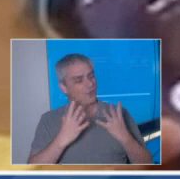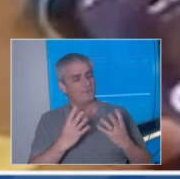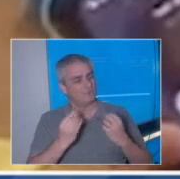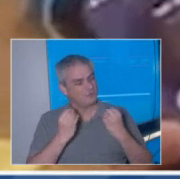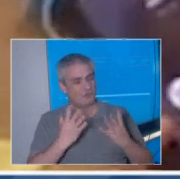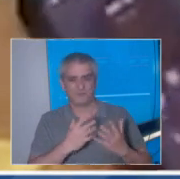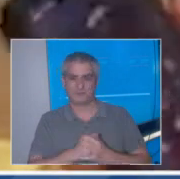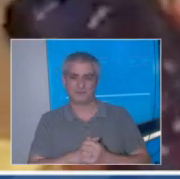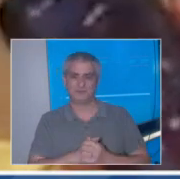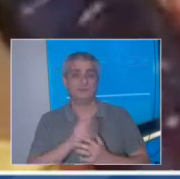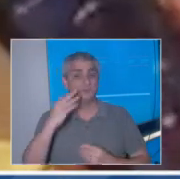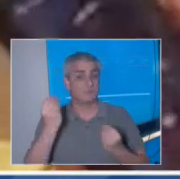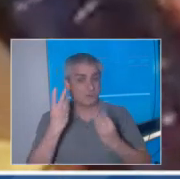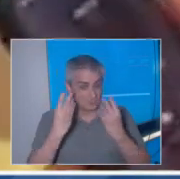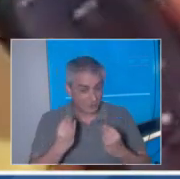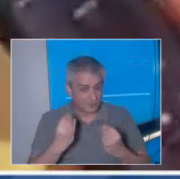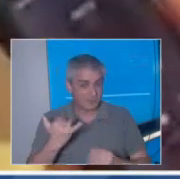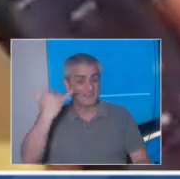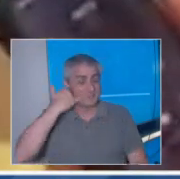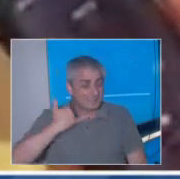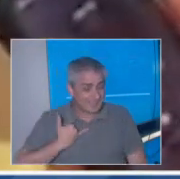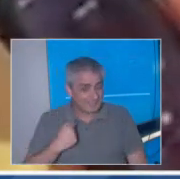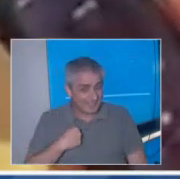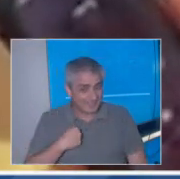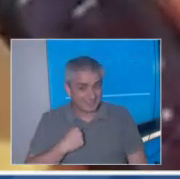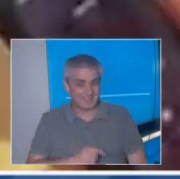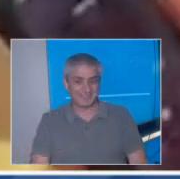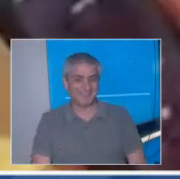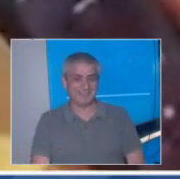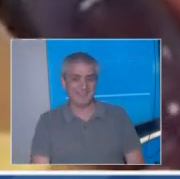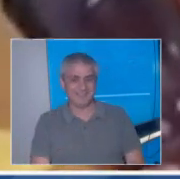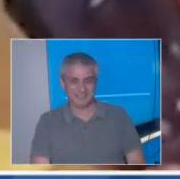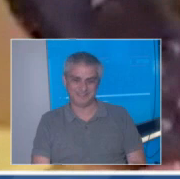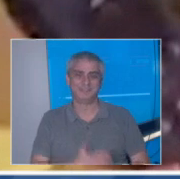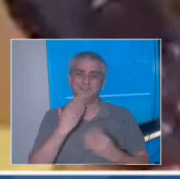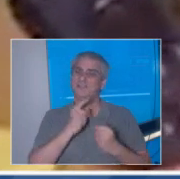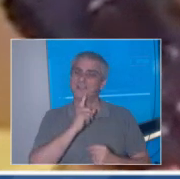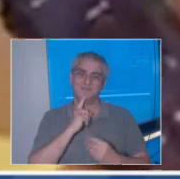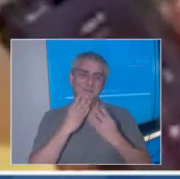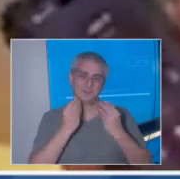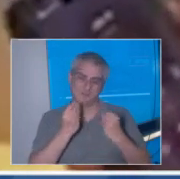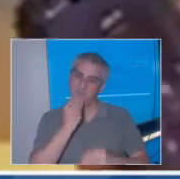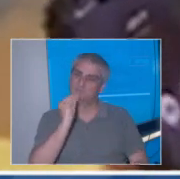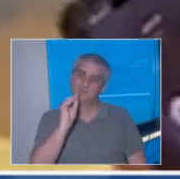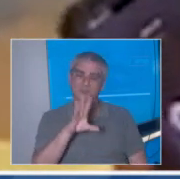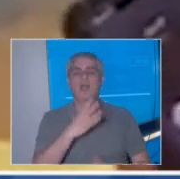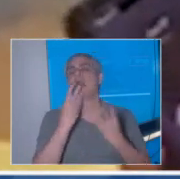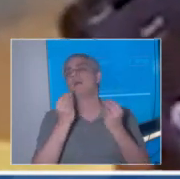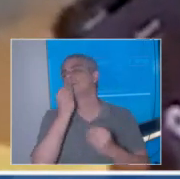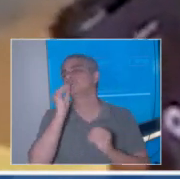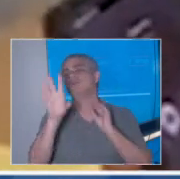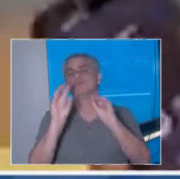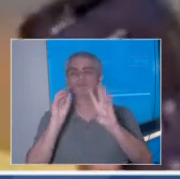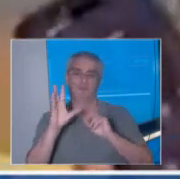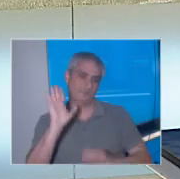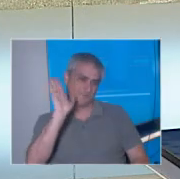יופי, יופי. שיהיה משהו טוב, תצלצל לי. תודה, אמא. תודה רבה. טוב. נשיקות. המון נשיקות.